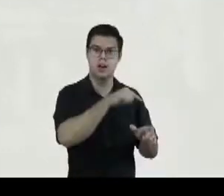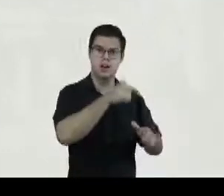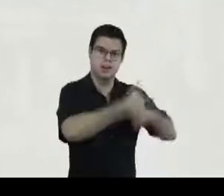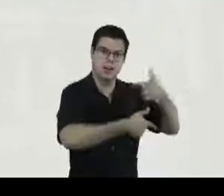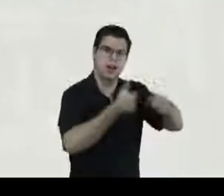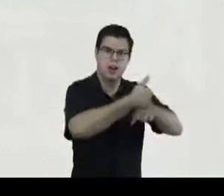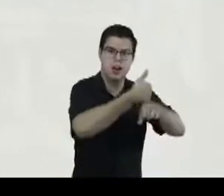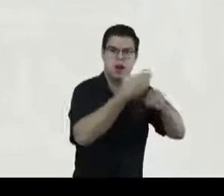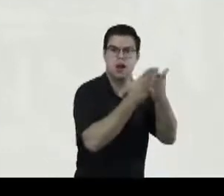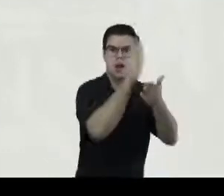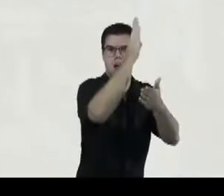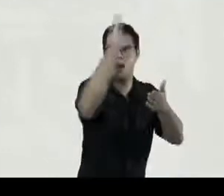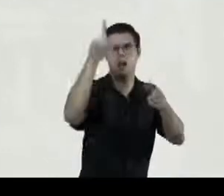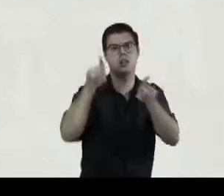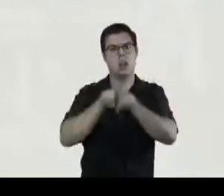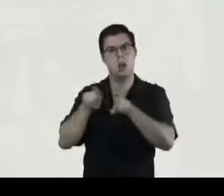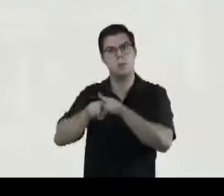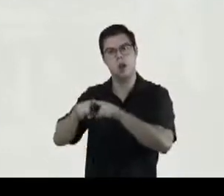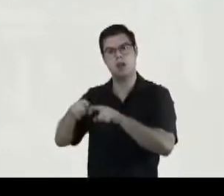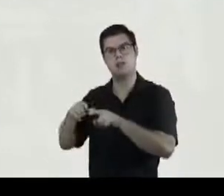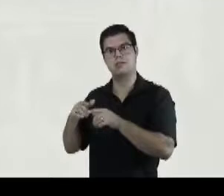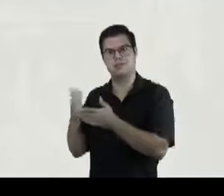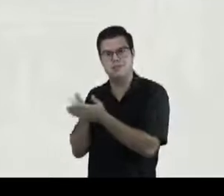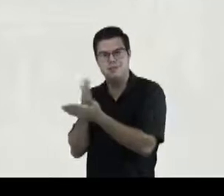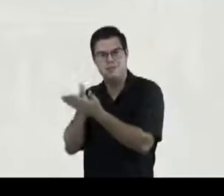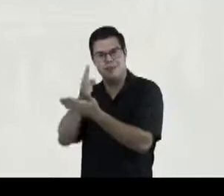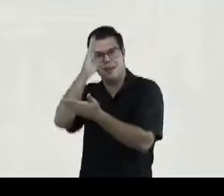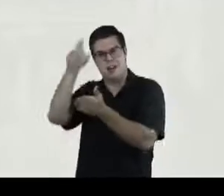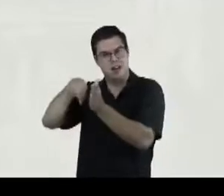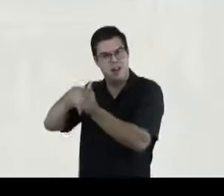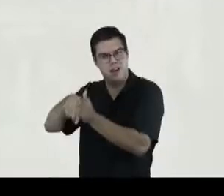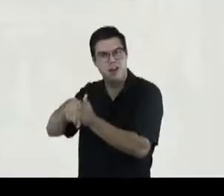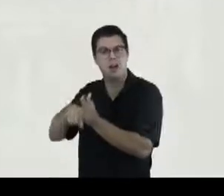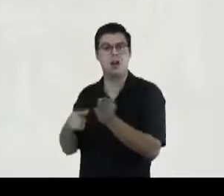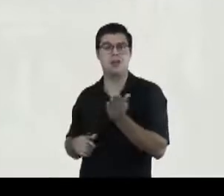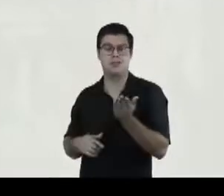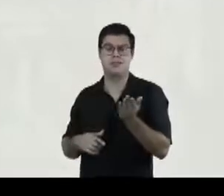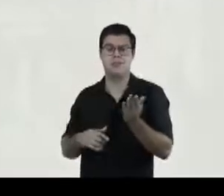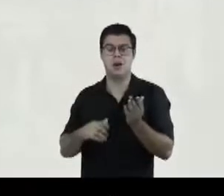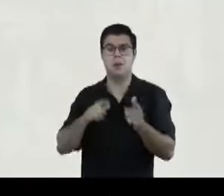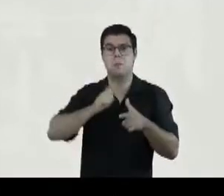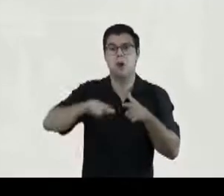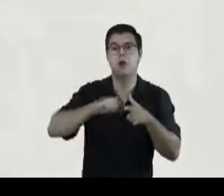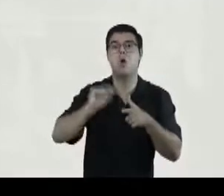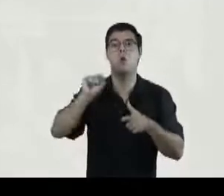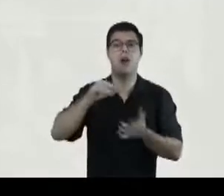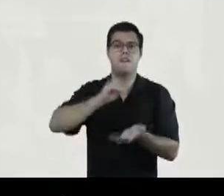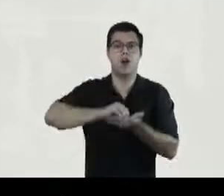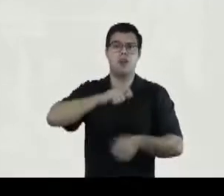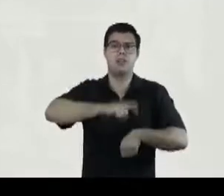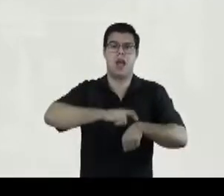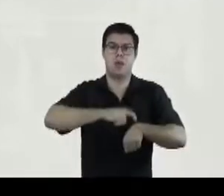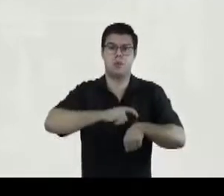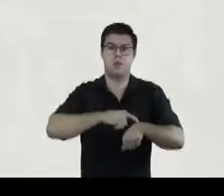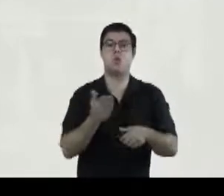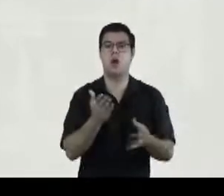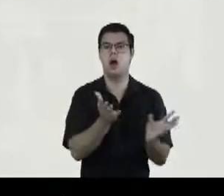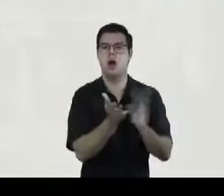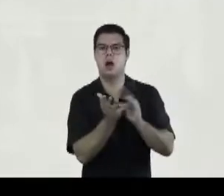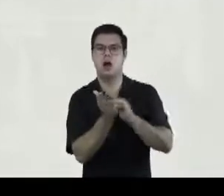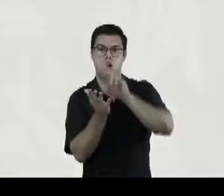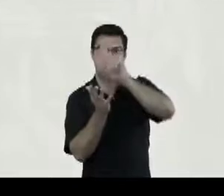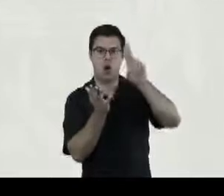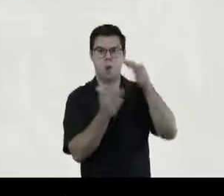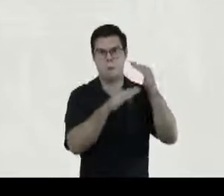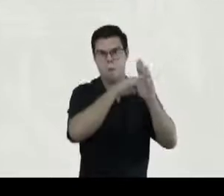c'est le manque de temps en particulier pour le catalogage. Alors, le confinement a été